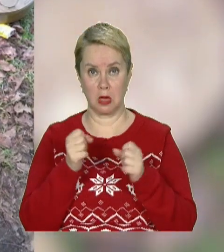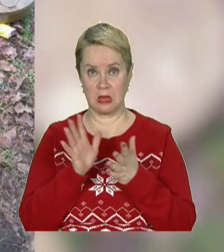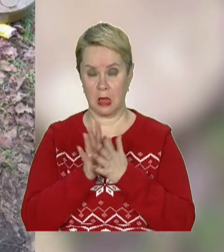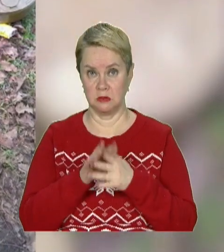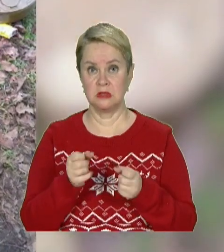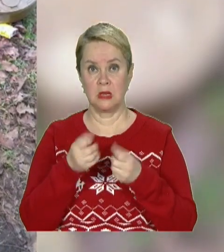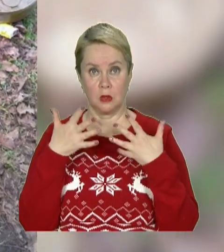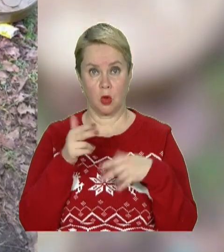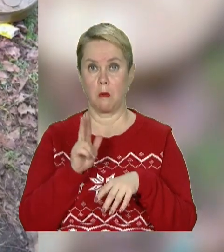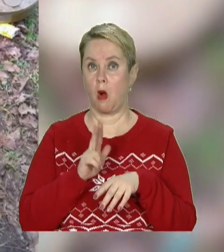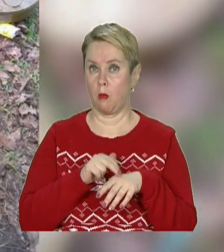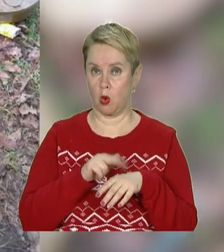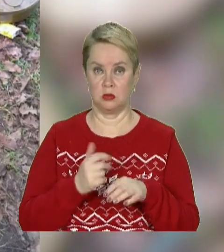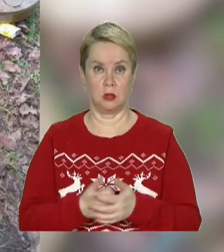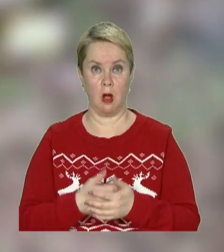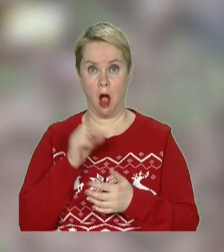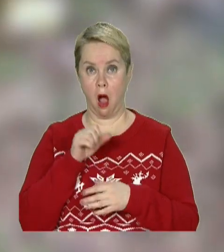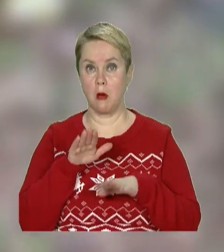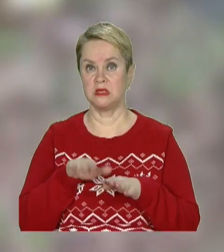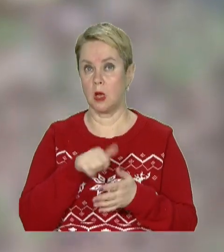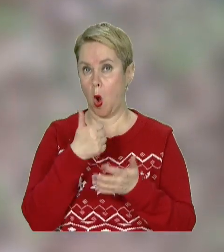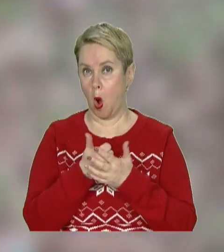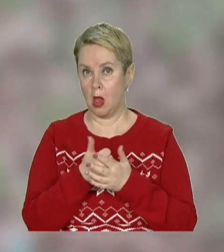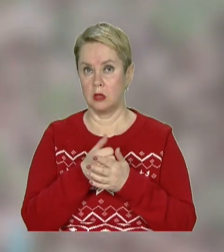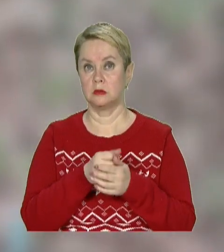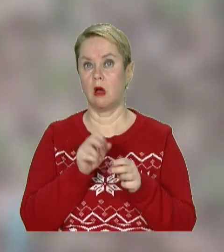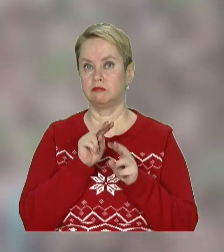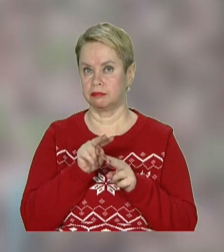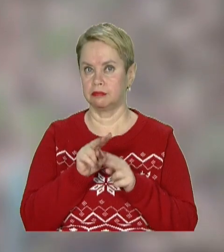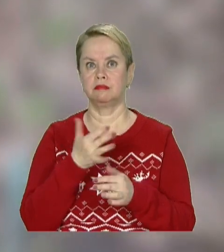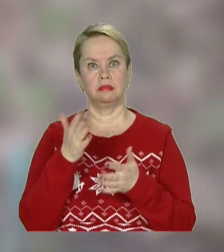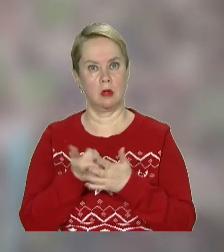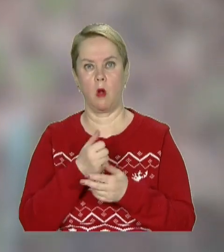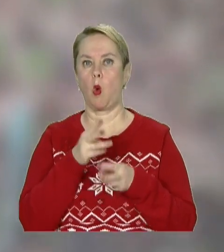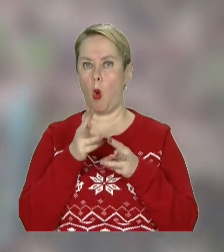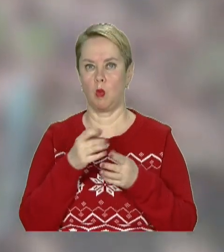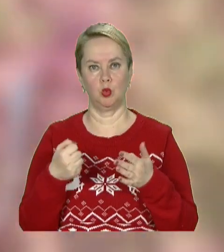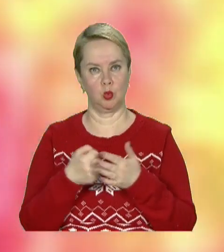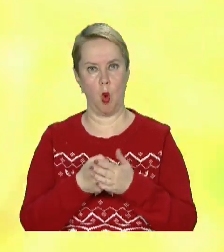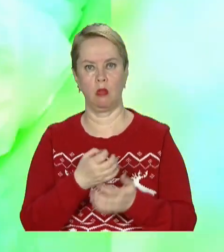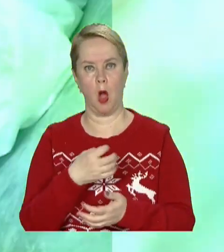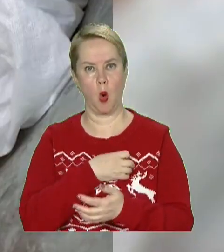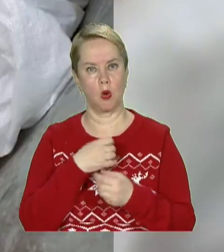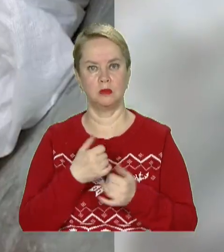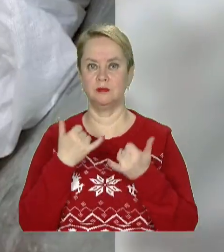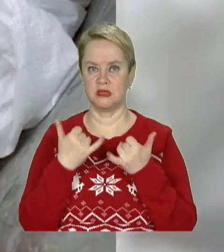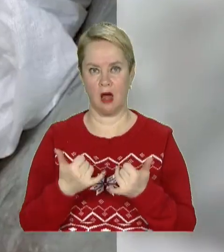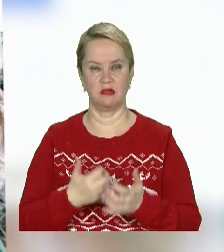смітник, з'ясовуватимуть правоохоронці. А міський голова за пильність вже представив комунальників до нагород.